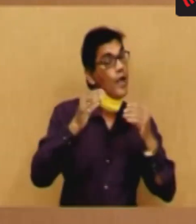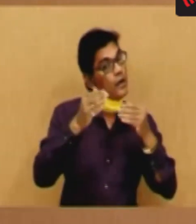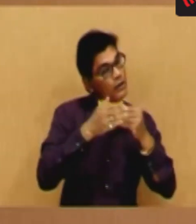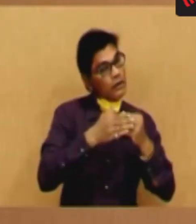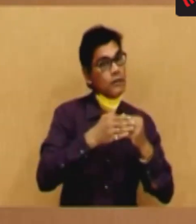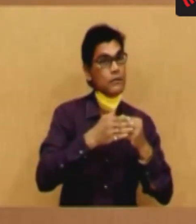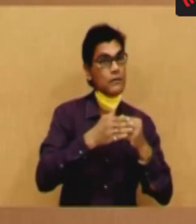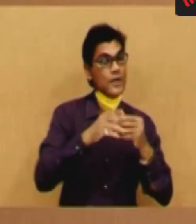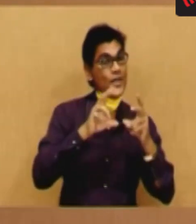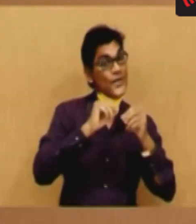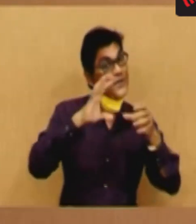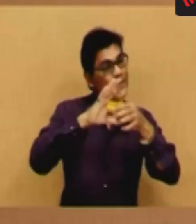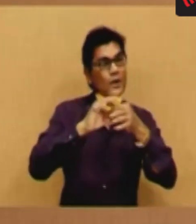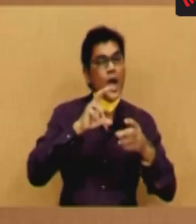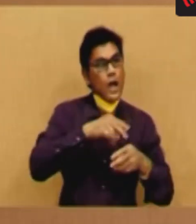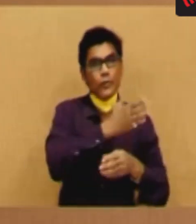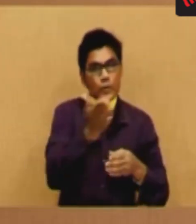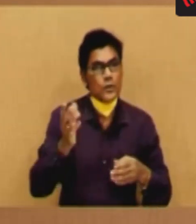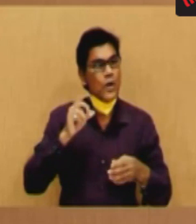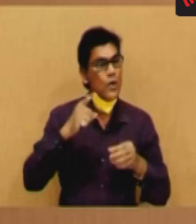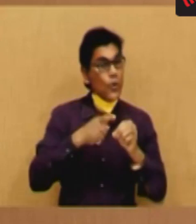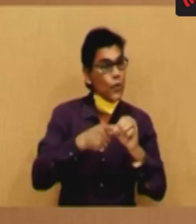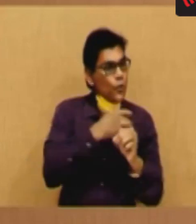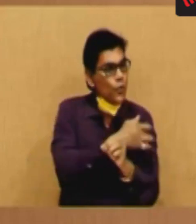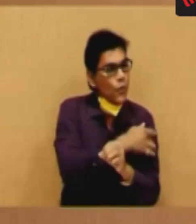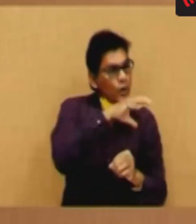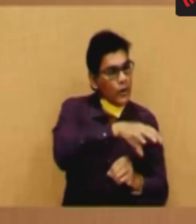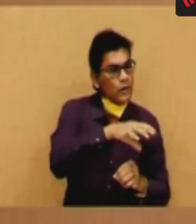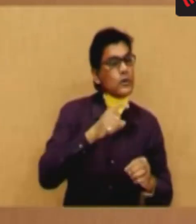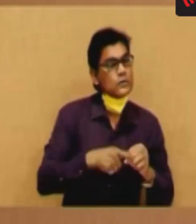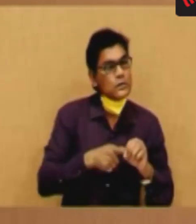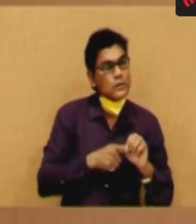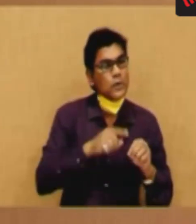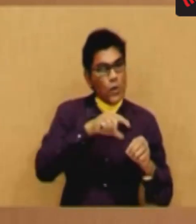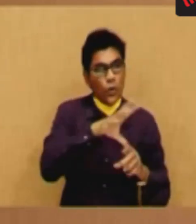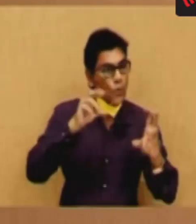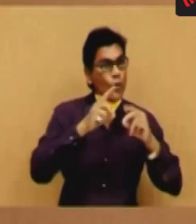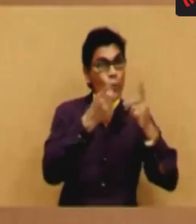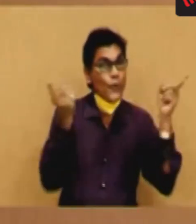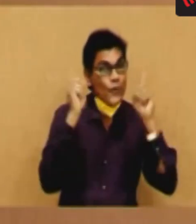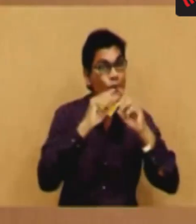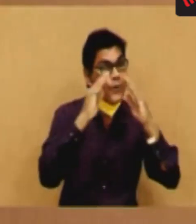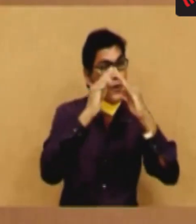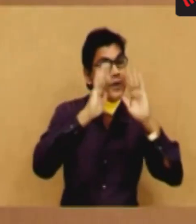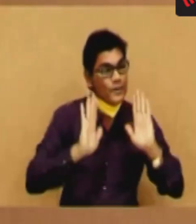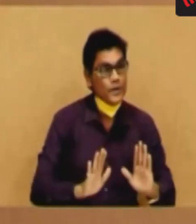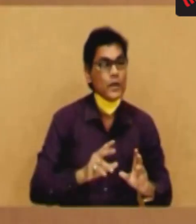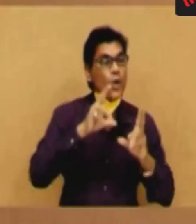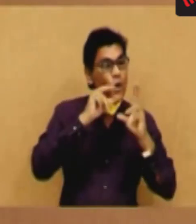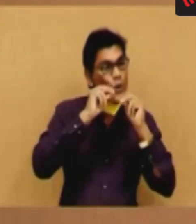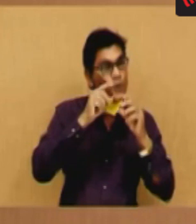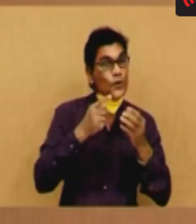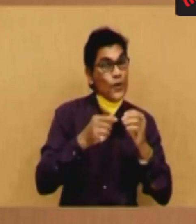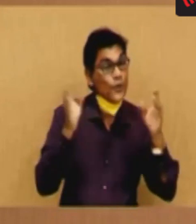ପଡ଼ିବ ସବୁ କଥାରେ ଘରେ ଯାହା ଆପଣ ବି କ୍ୱାରେଣ୍ଟାଇନ୍ରେ ଅଛନ୍ତି ସେମାନେ ବି ଅଛନ୍ତି ତେଣୁ ଘର ଭିତରେ ଯାହା ଯାହା ହେଉଛି ତାଙ୍କୁ ଟିକେ